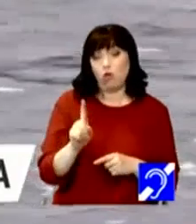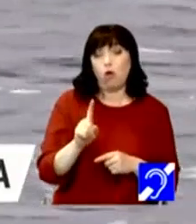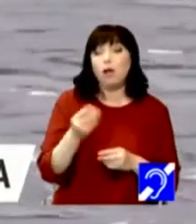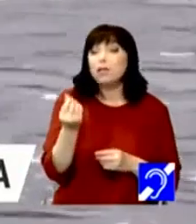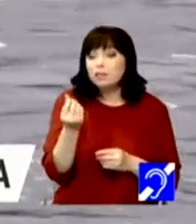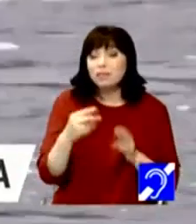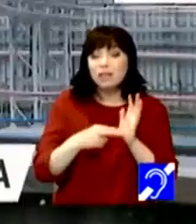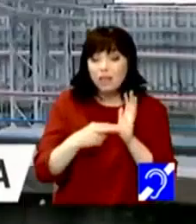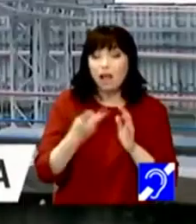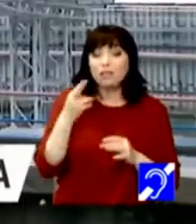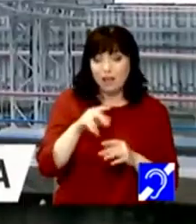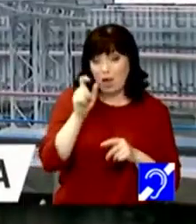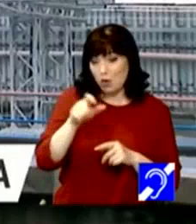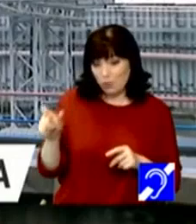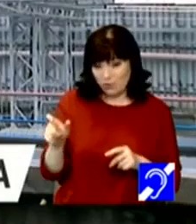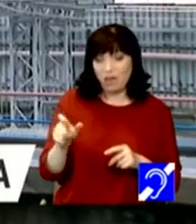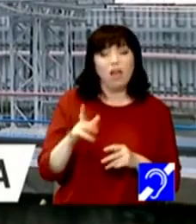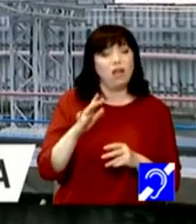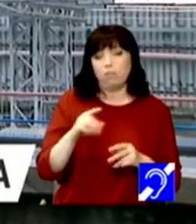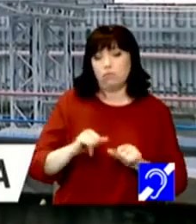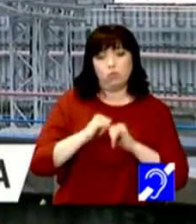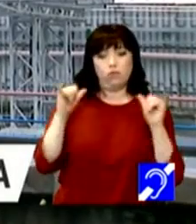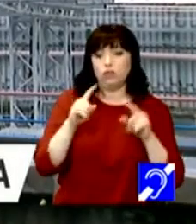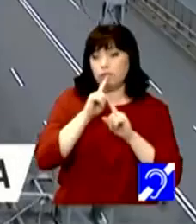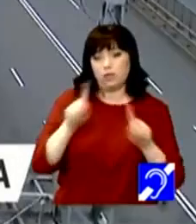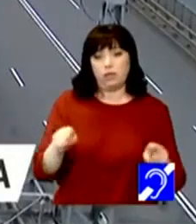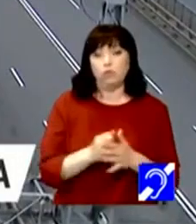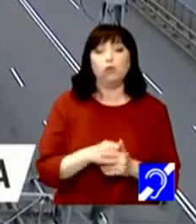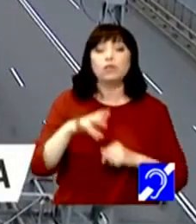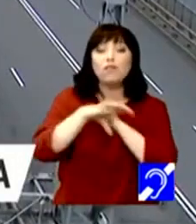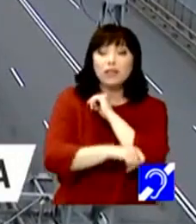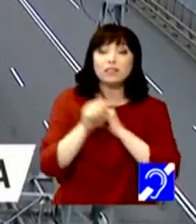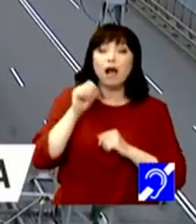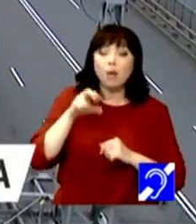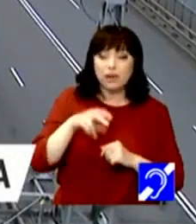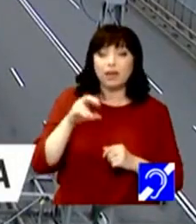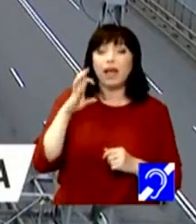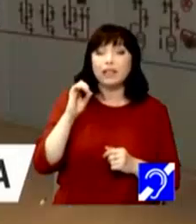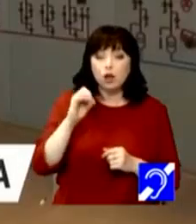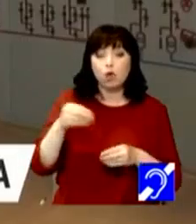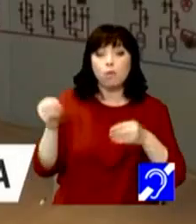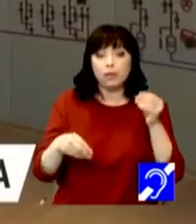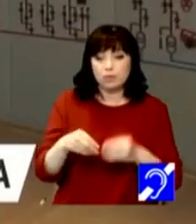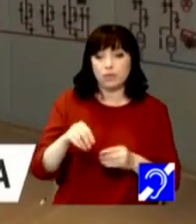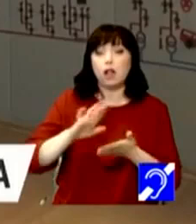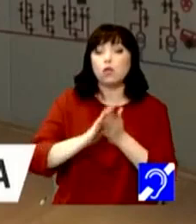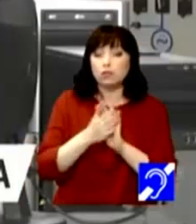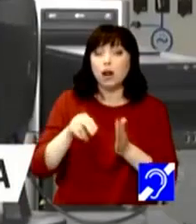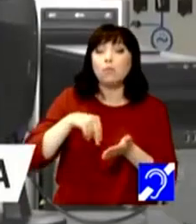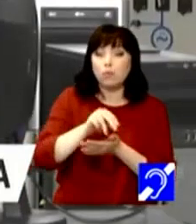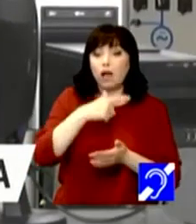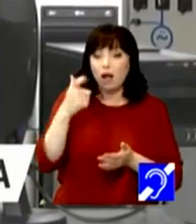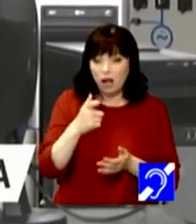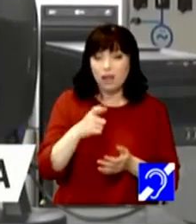că prețul plătit de consumatorii finali nu va crește. La sfârșitul lunii aprilie, Energocom a semnat un contract de achiziție